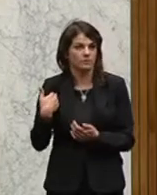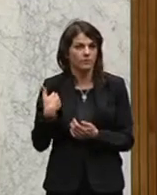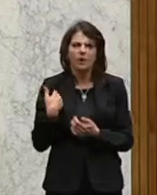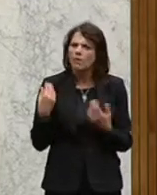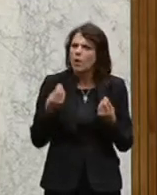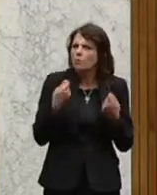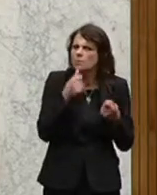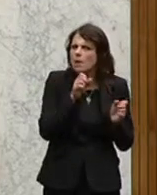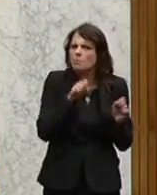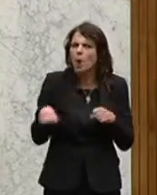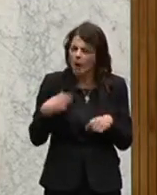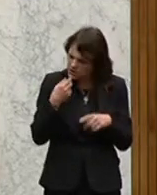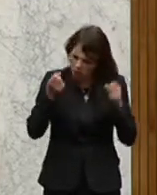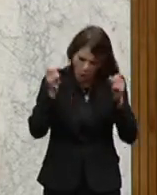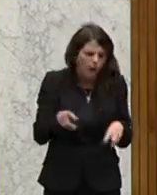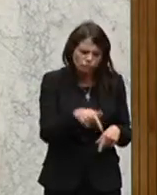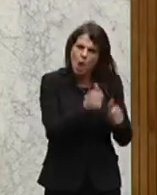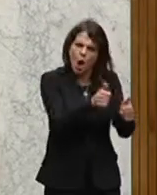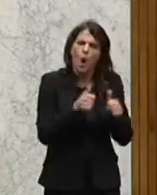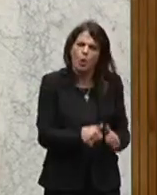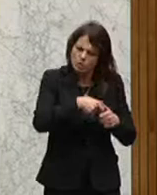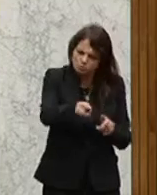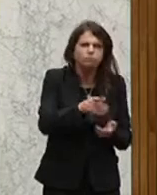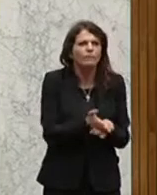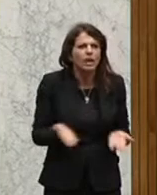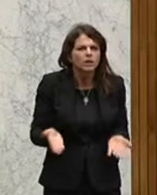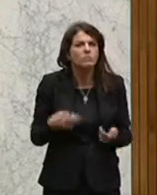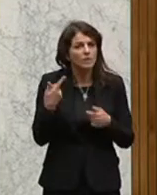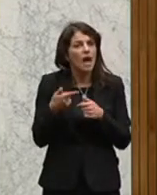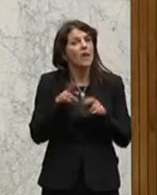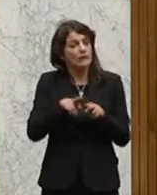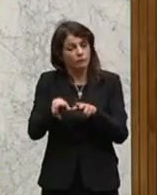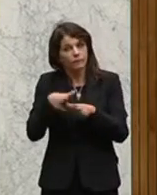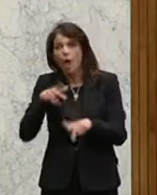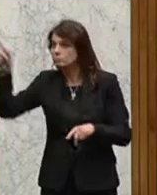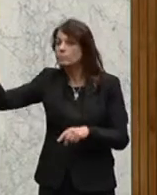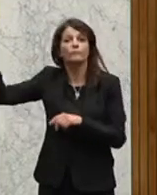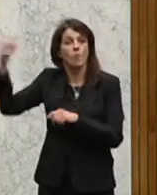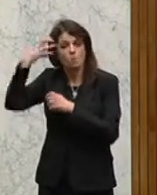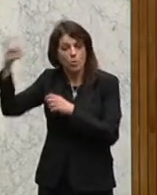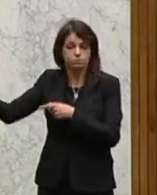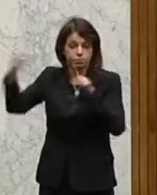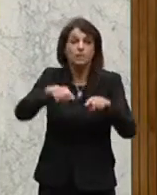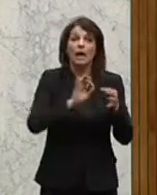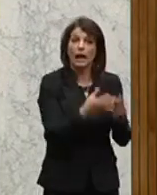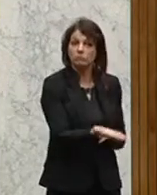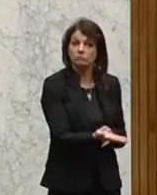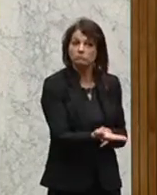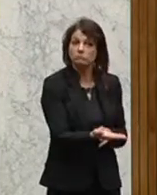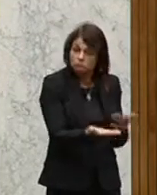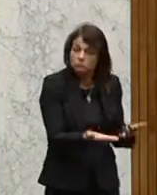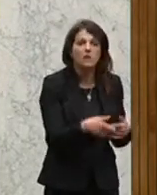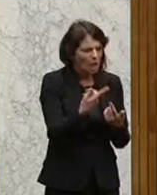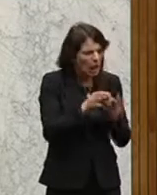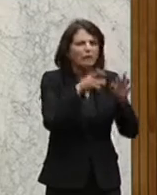die Möglichkeit nutzen, lassen wir die Hete in Konkurs gehen, schicken wir das Verfahren nach Kärnten, ich weiß, die Kärntner werden die richtige Entscheidung treffen,